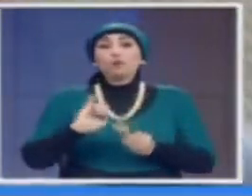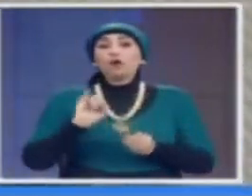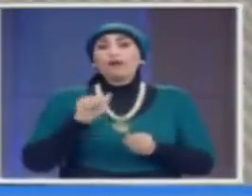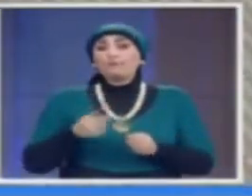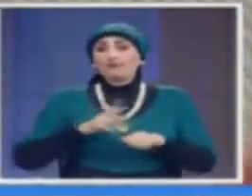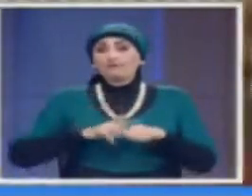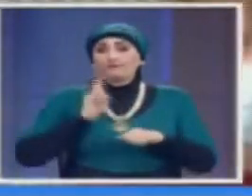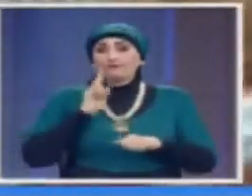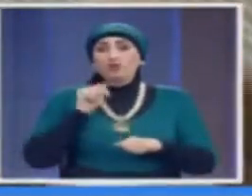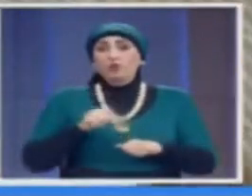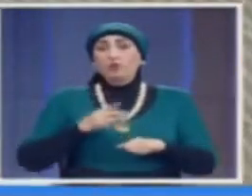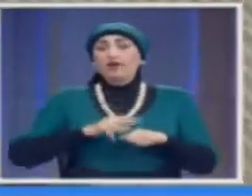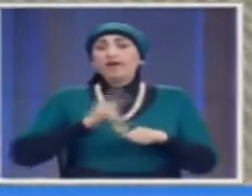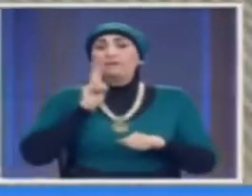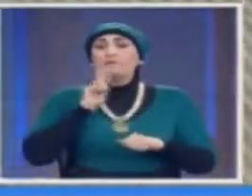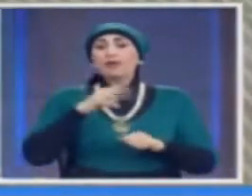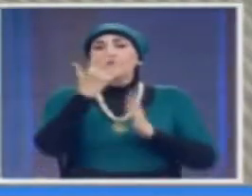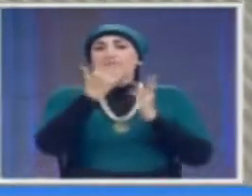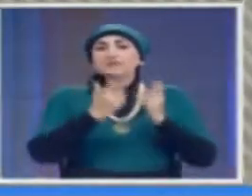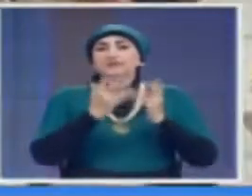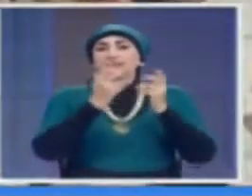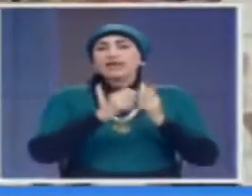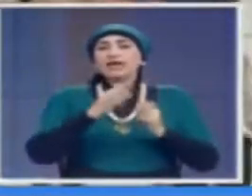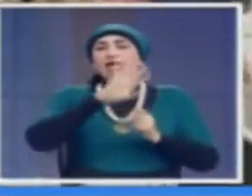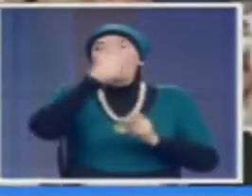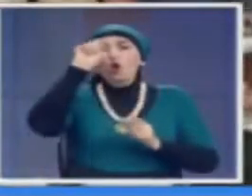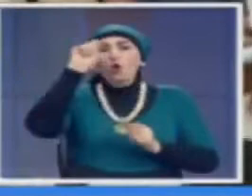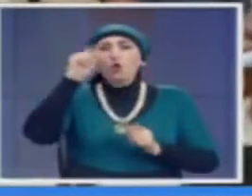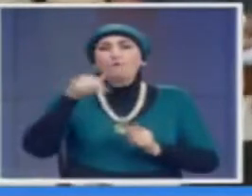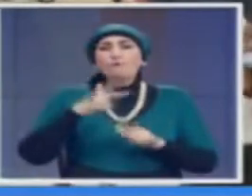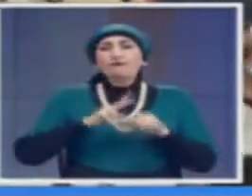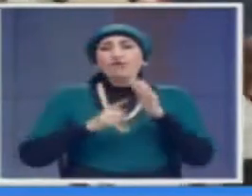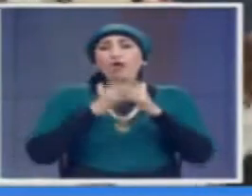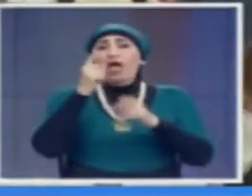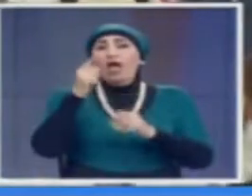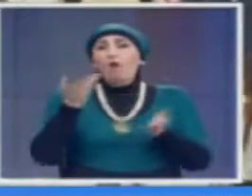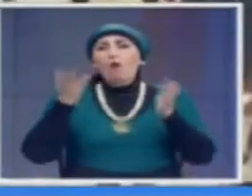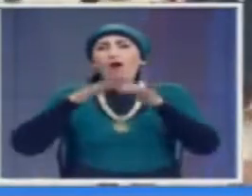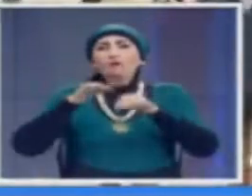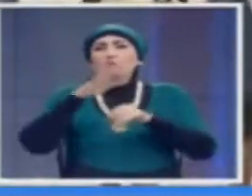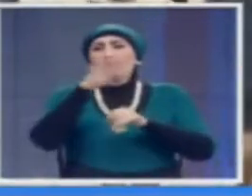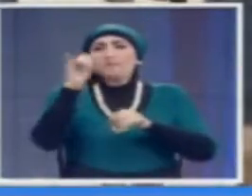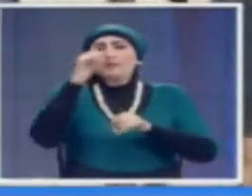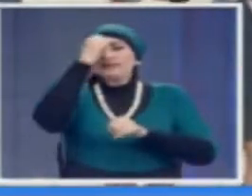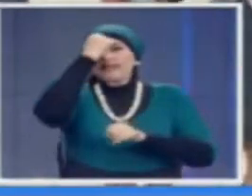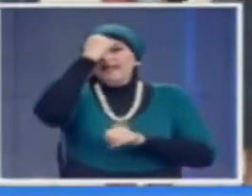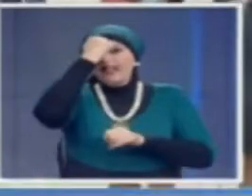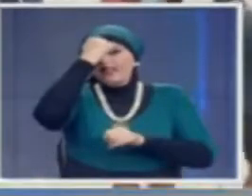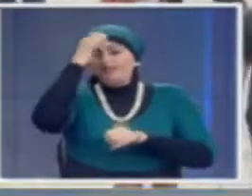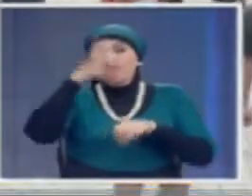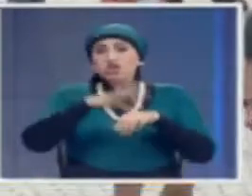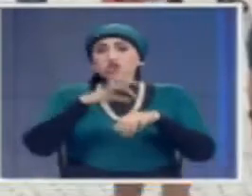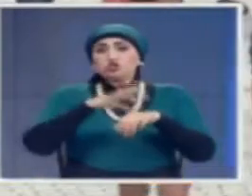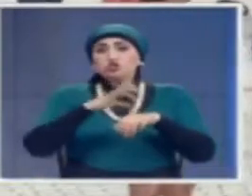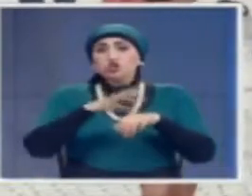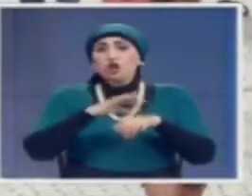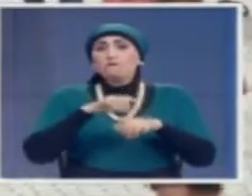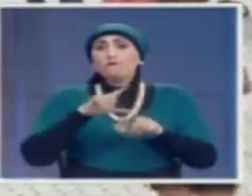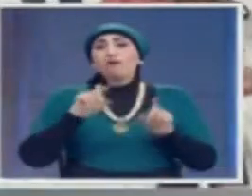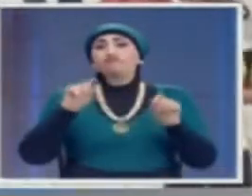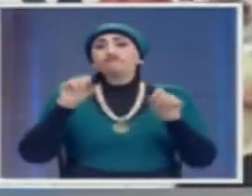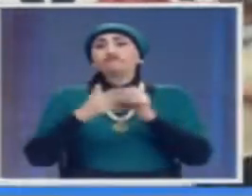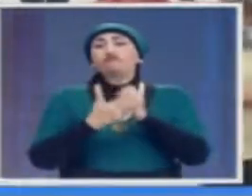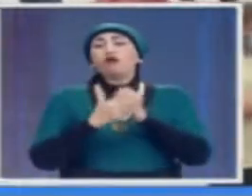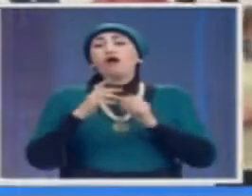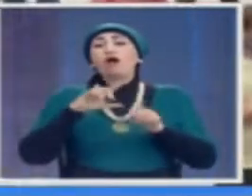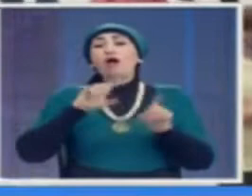الكمامات والتهوية الجيدة لا تزال عوامل مهمة. جاء هذا بعد أن سجلت القارة الأوروبية للمرة الأولى